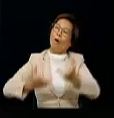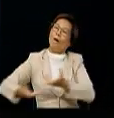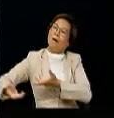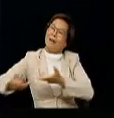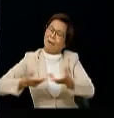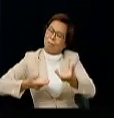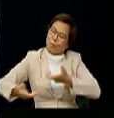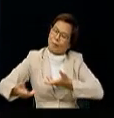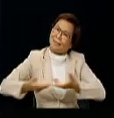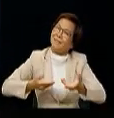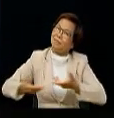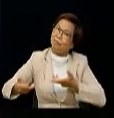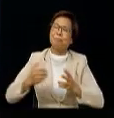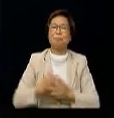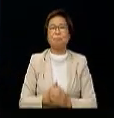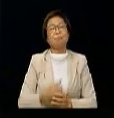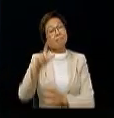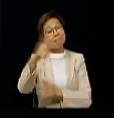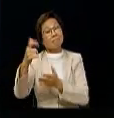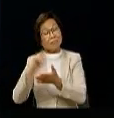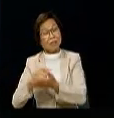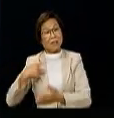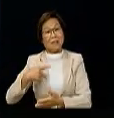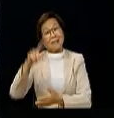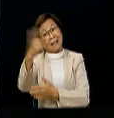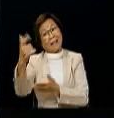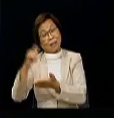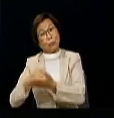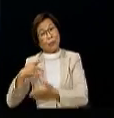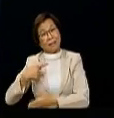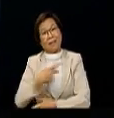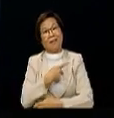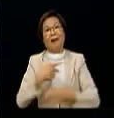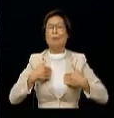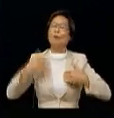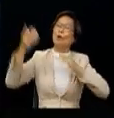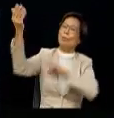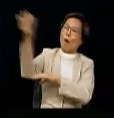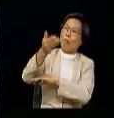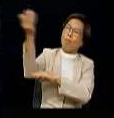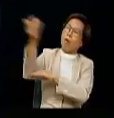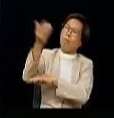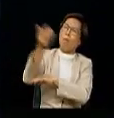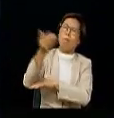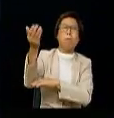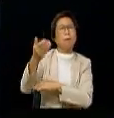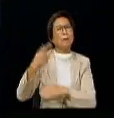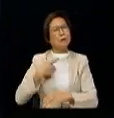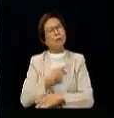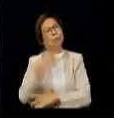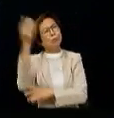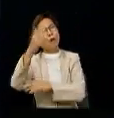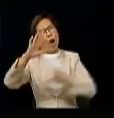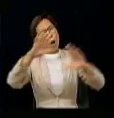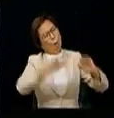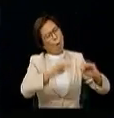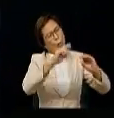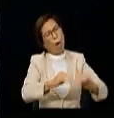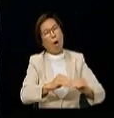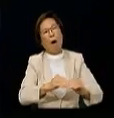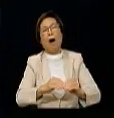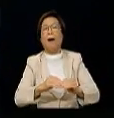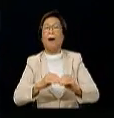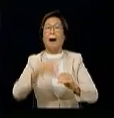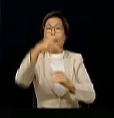dan reef selain daripada itu kita berucap dimana-mana Hai persyaratan